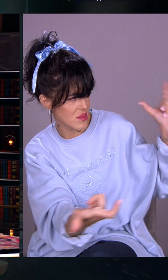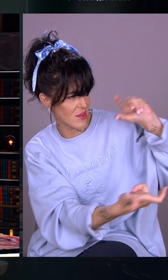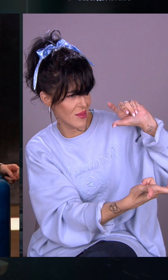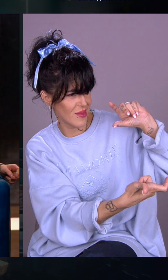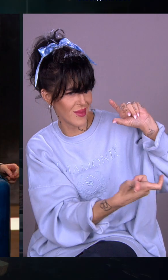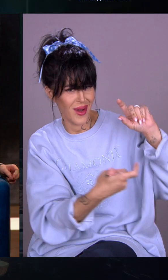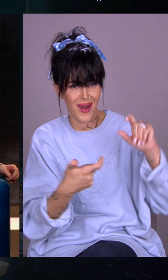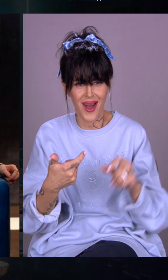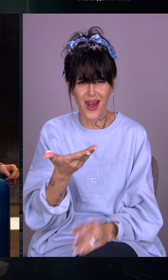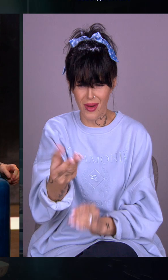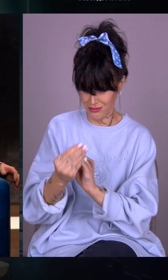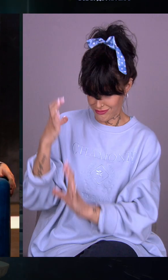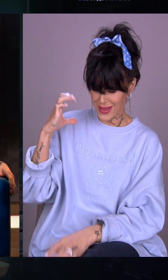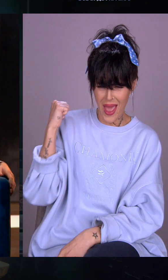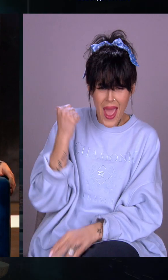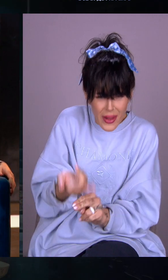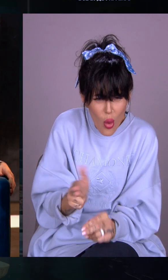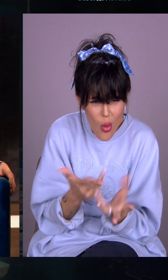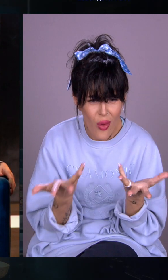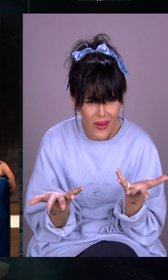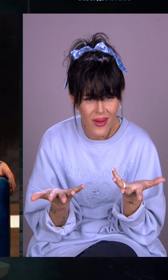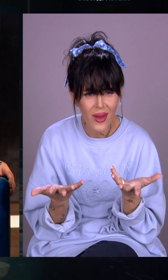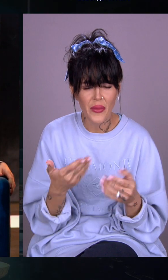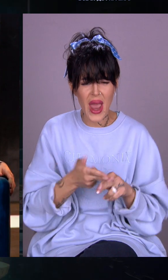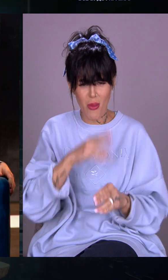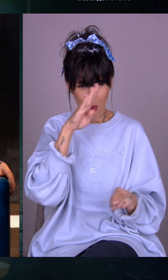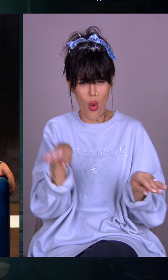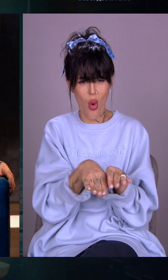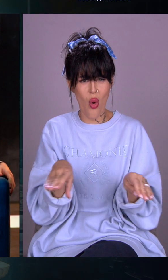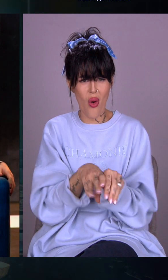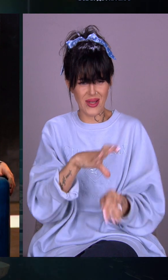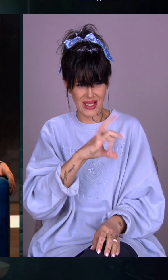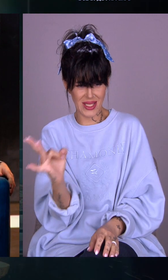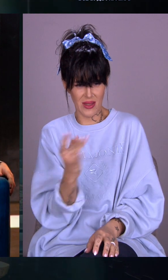Я говорю, це що, вантажівка чи що? Я говорю, це так в Совєтському Союзі бачили пікап.